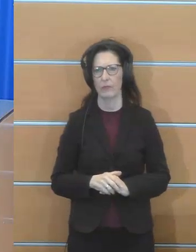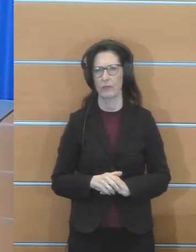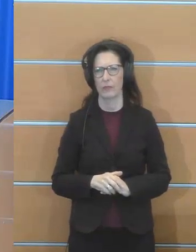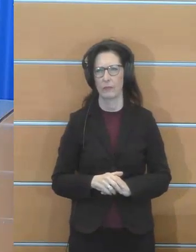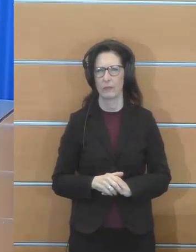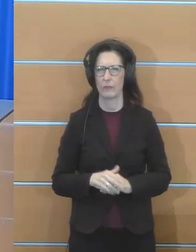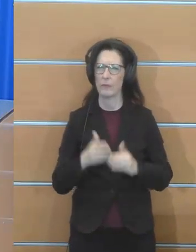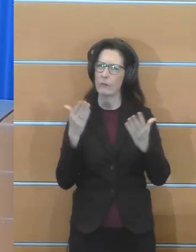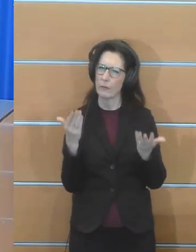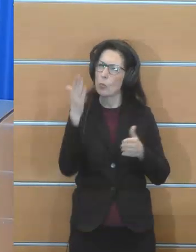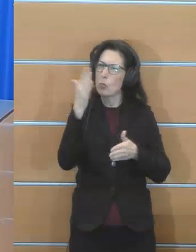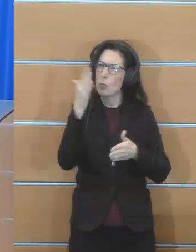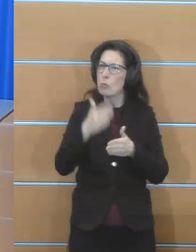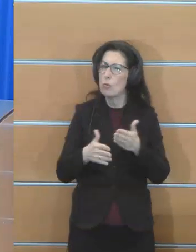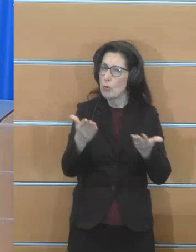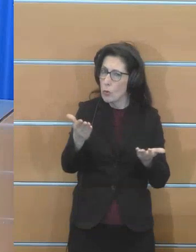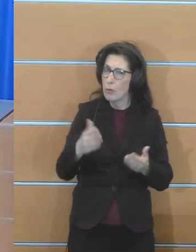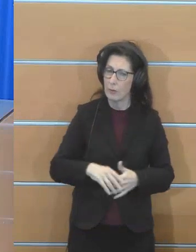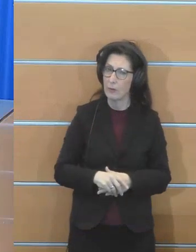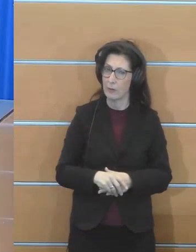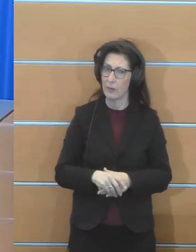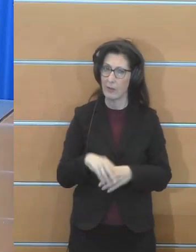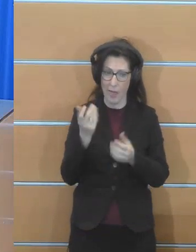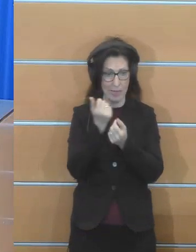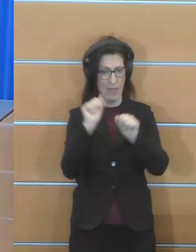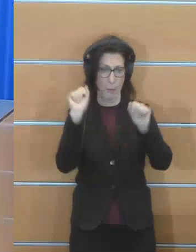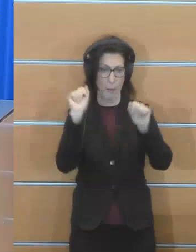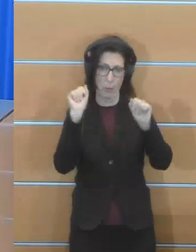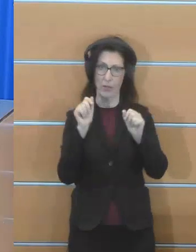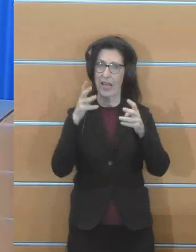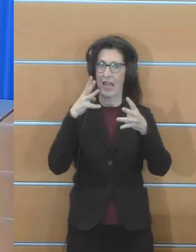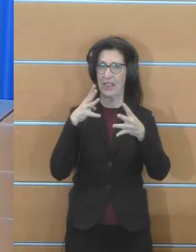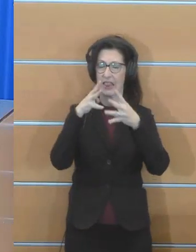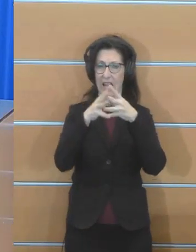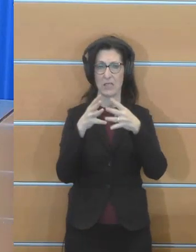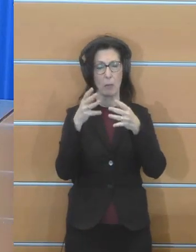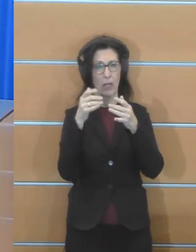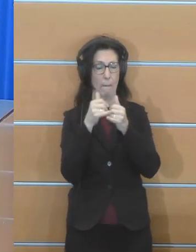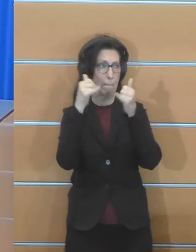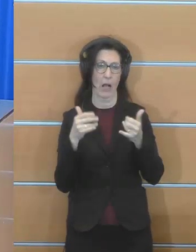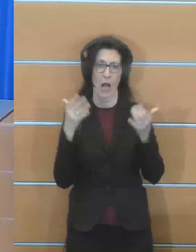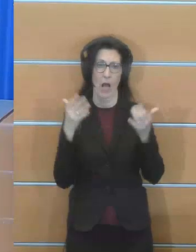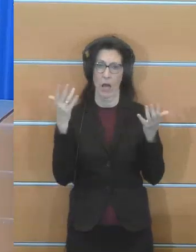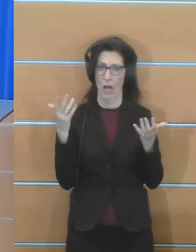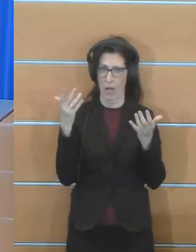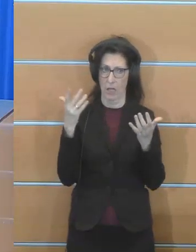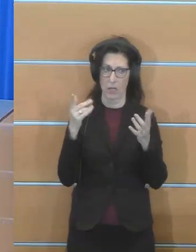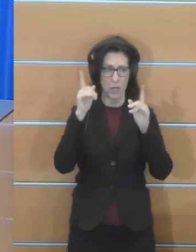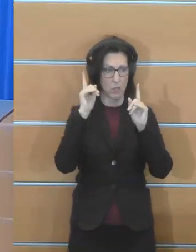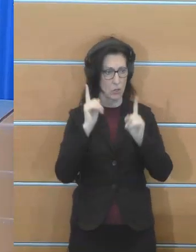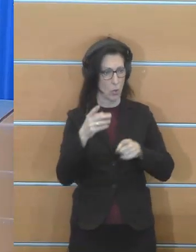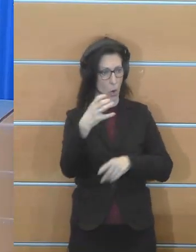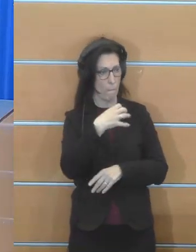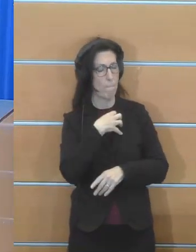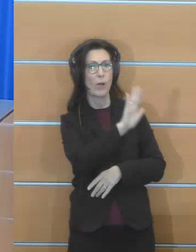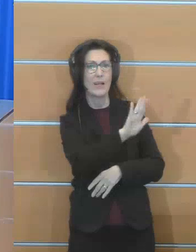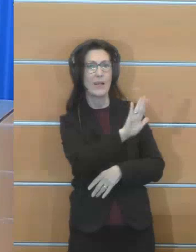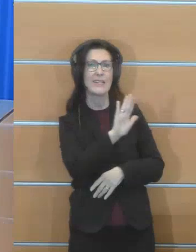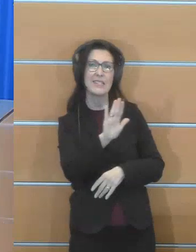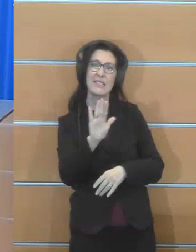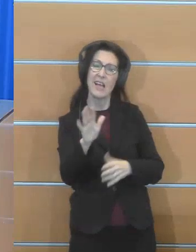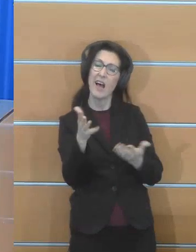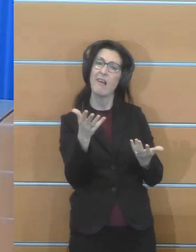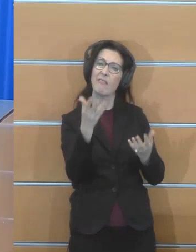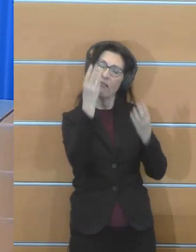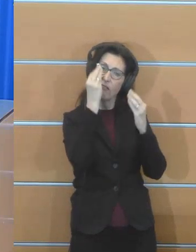und so sehen die wie wäre es mit einem umfassenden Demokratie und transparenzpaket mit dem das Vertrauen der Bürgerinnen und Bürger die